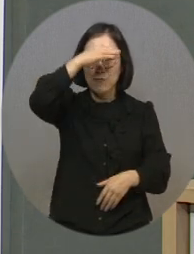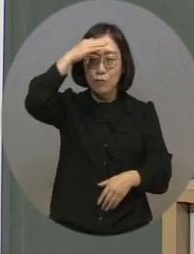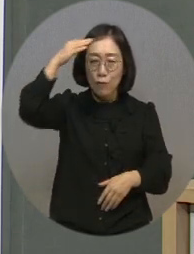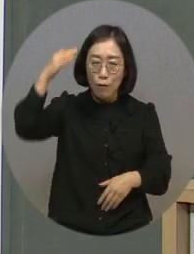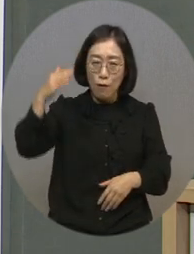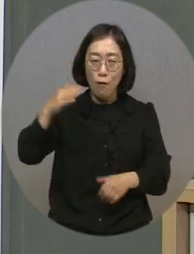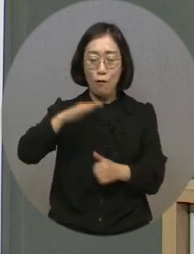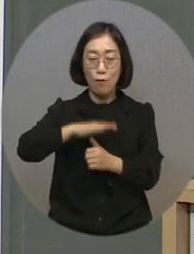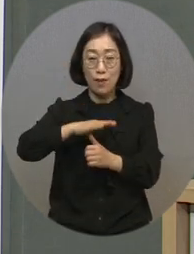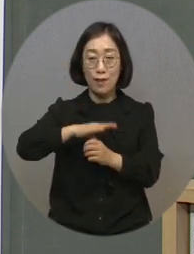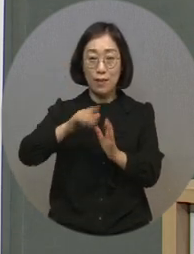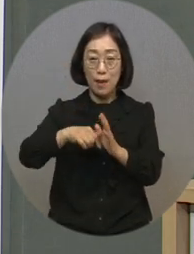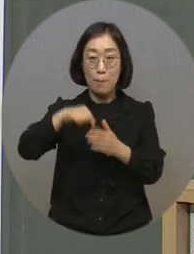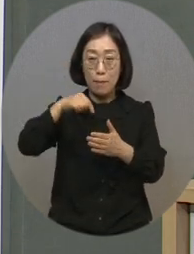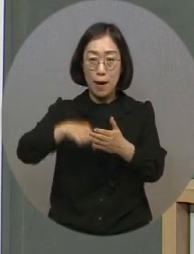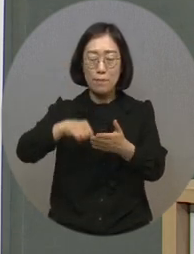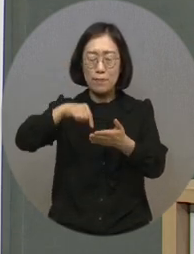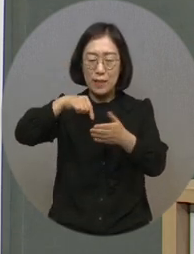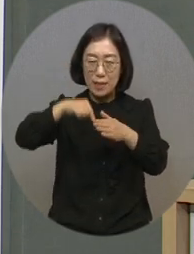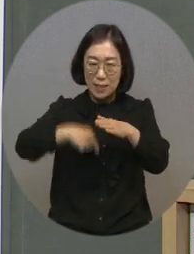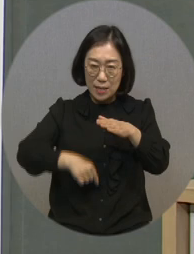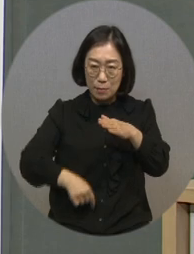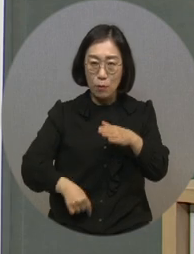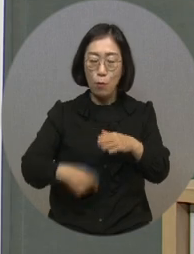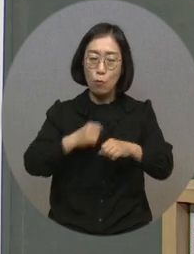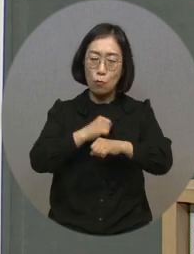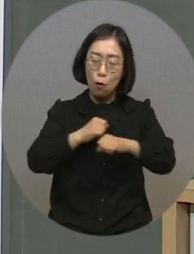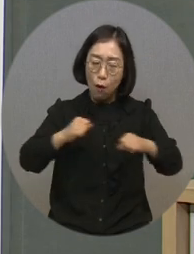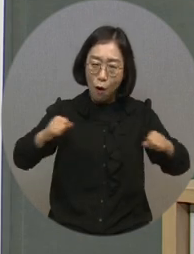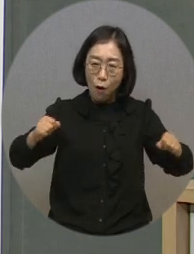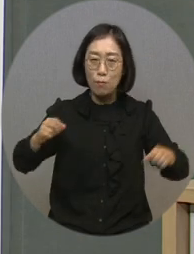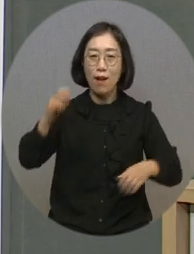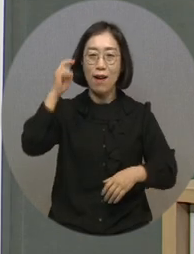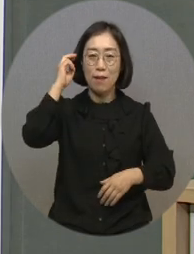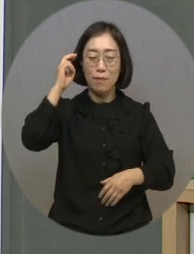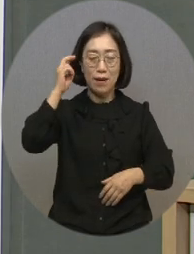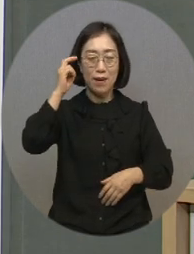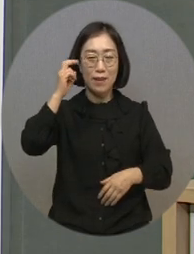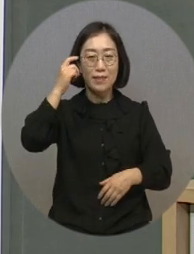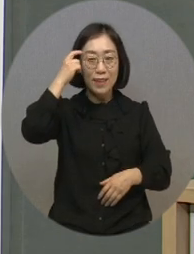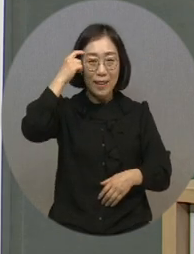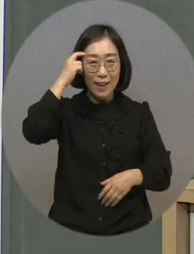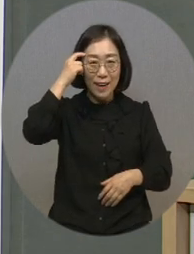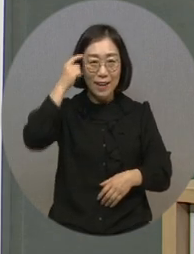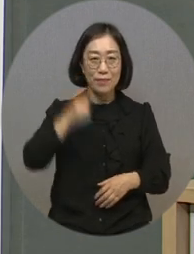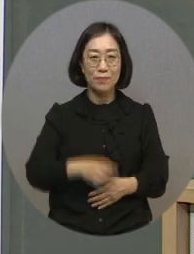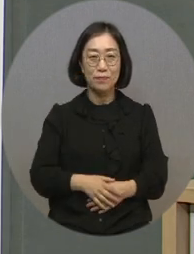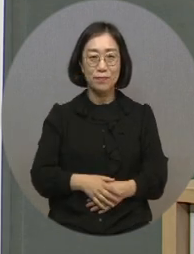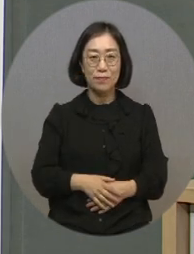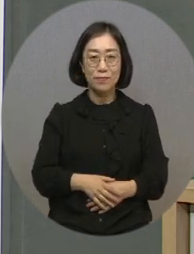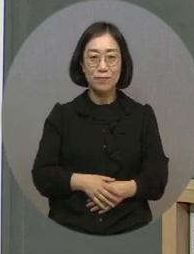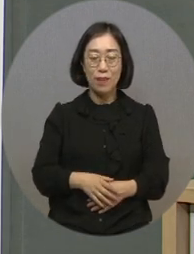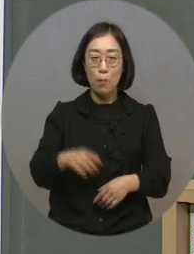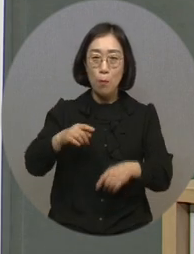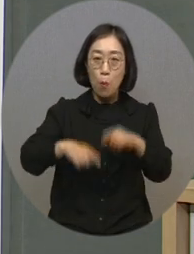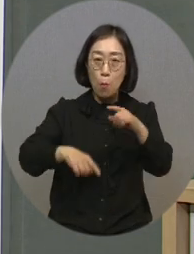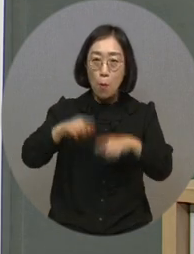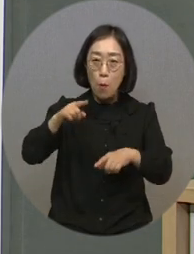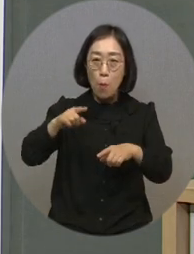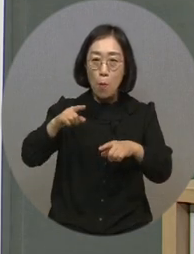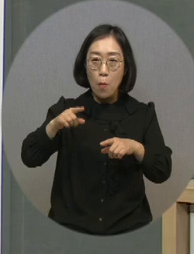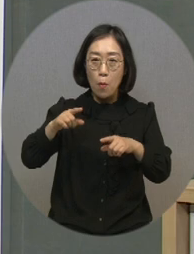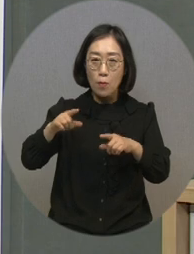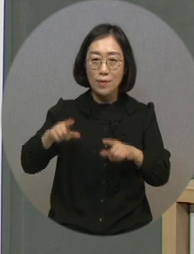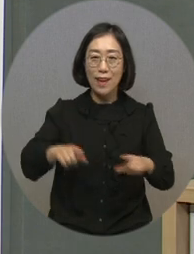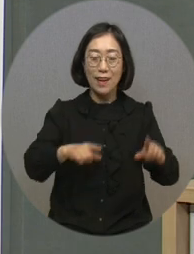그 속이 더 깊고 넓지 않을까 막 이런 생각도 해봅니다. 목포의 사나이예요,